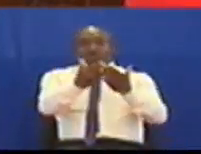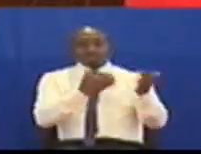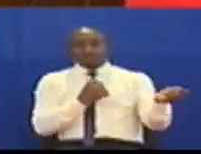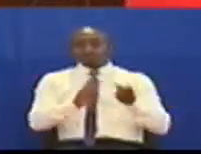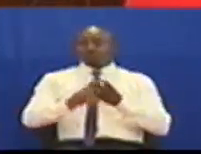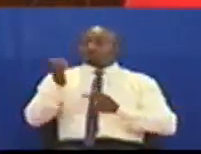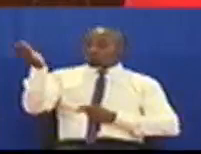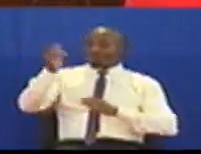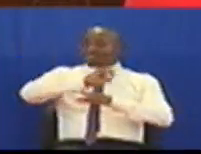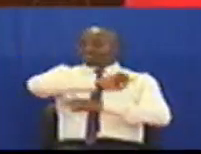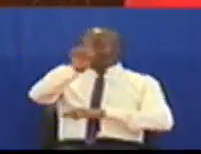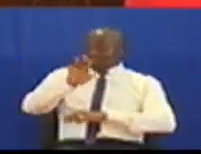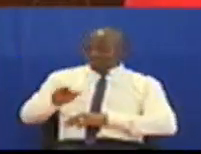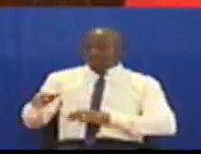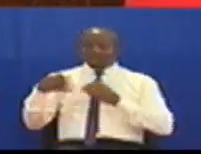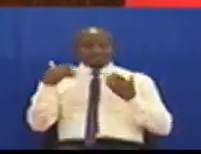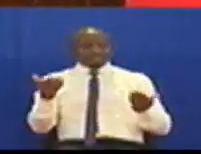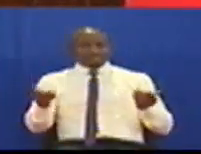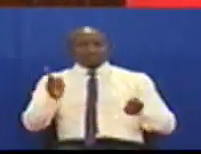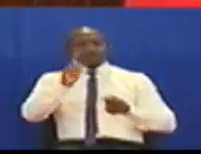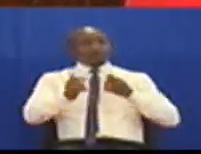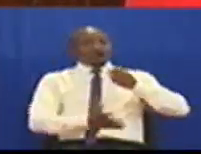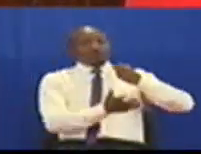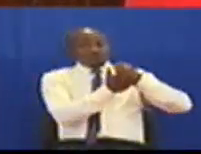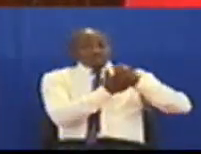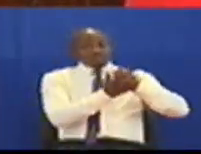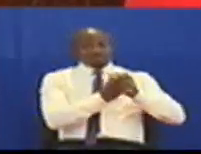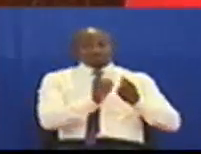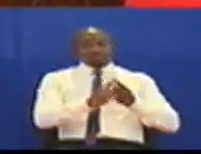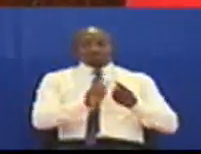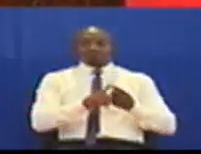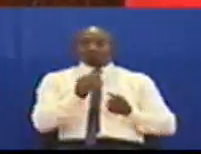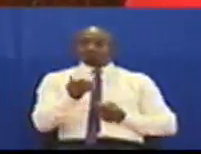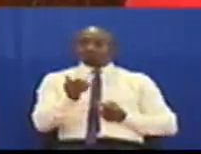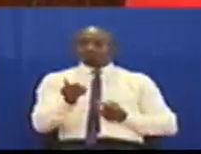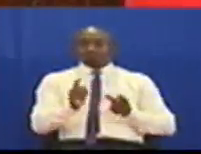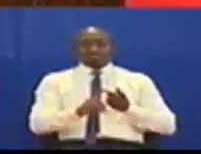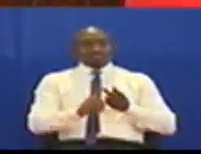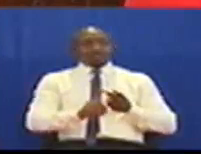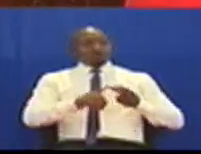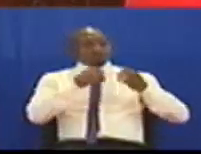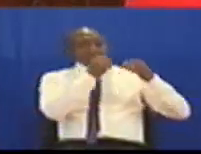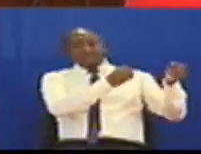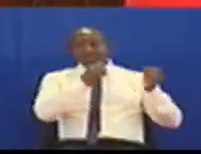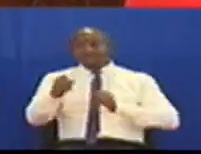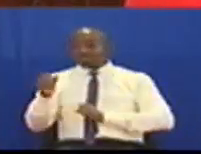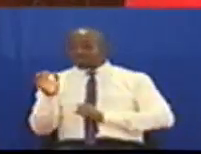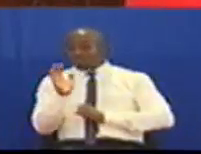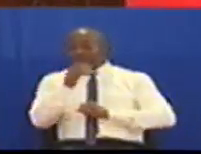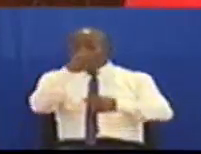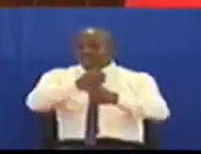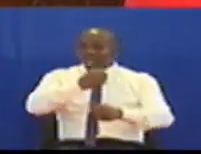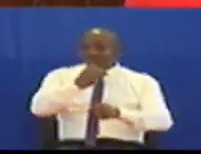kule Zanzibar sasa hivi tuna Magufuli effect, kwamba hata utendaji wa